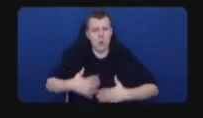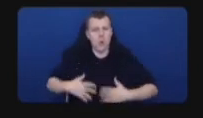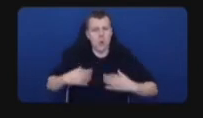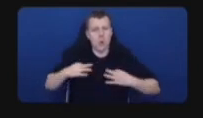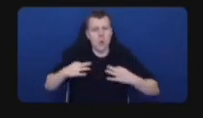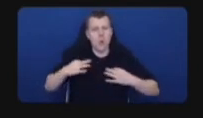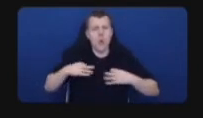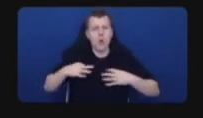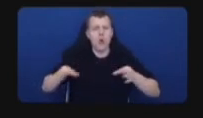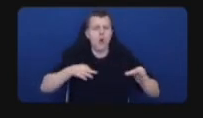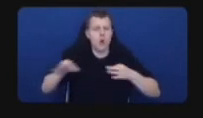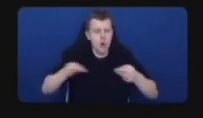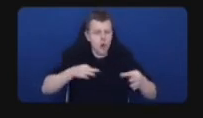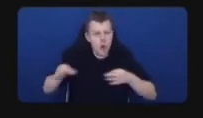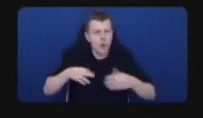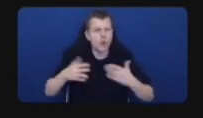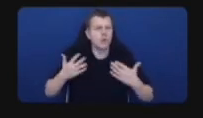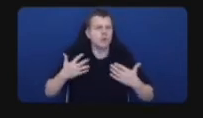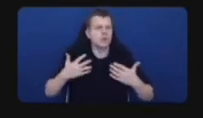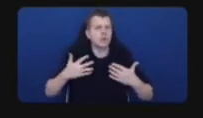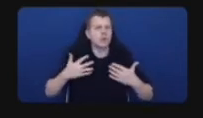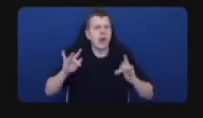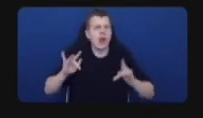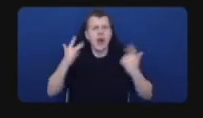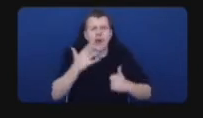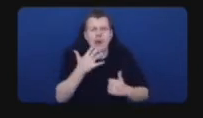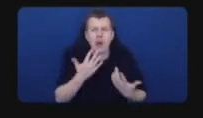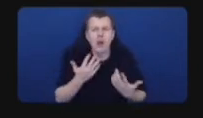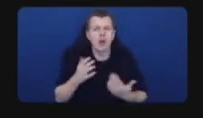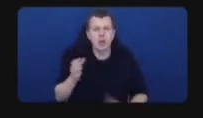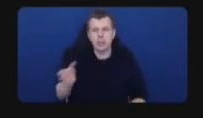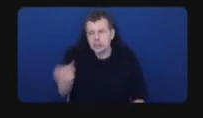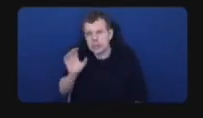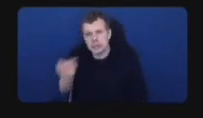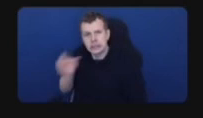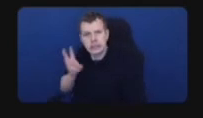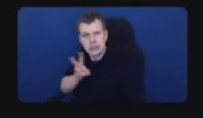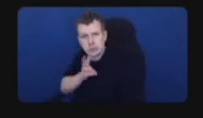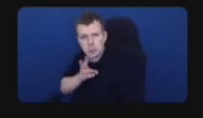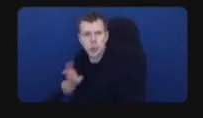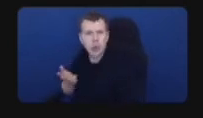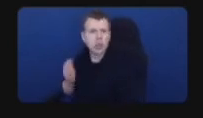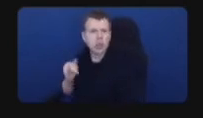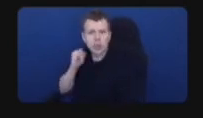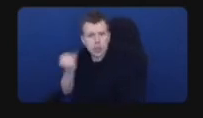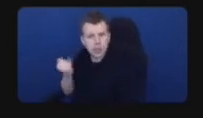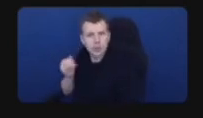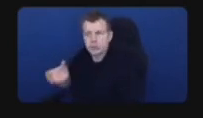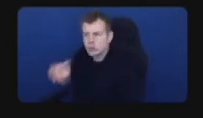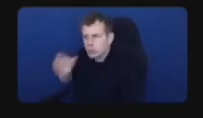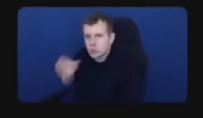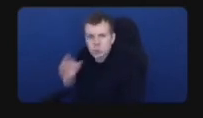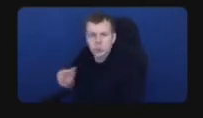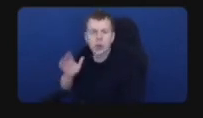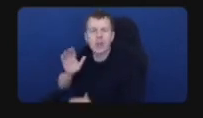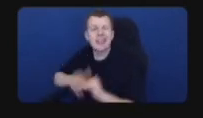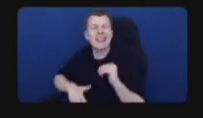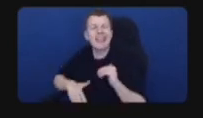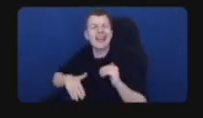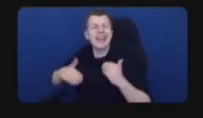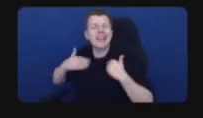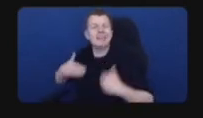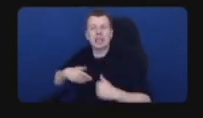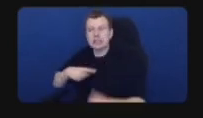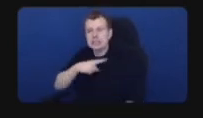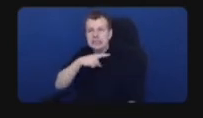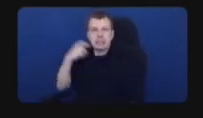在天气很热的的时候呢，你们可以穿一些宽松的衣服，薄的宽松的衣服。要确认要喝